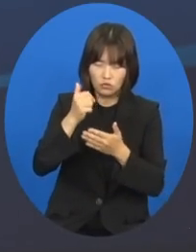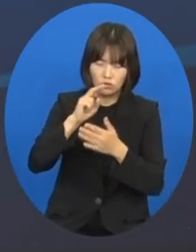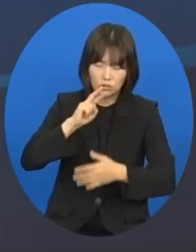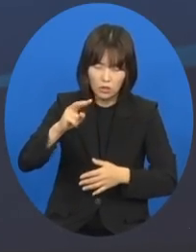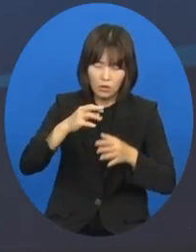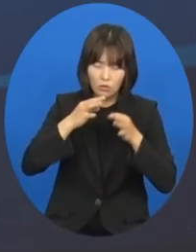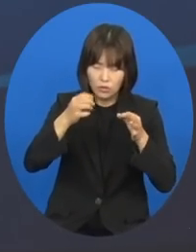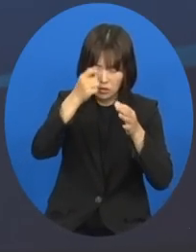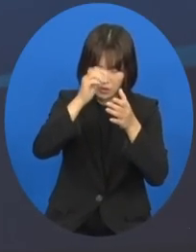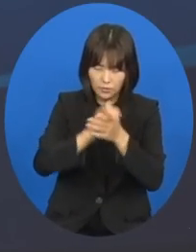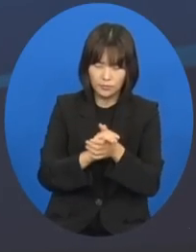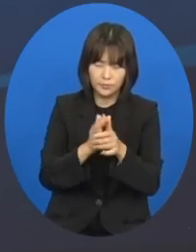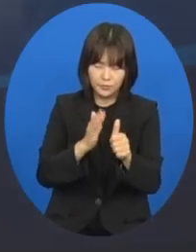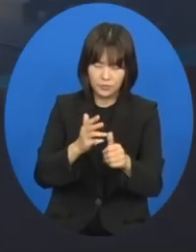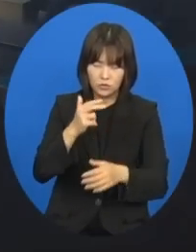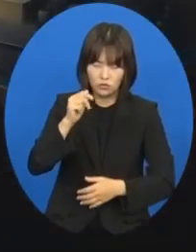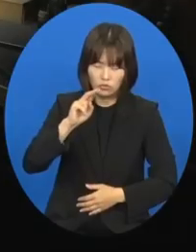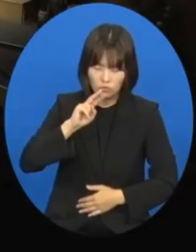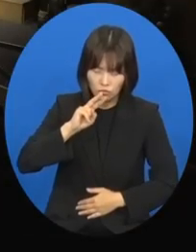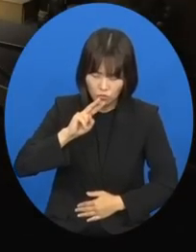통성으로 기도하겠습니다 주여